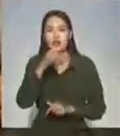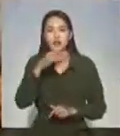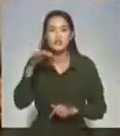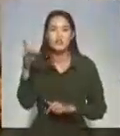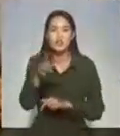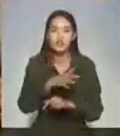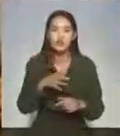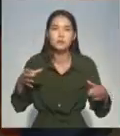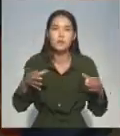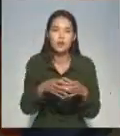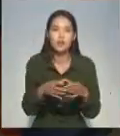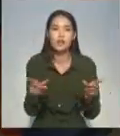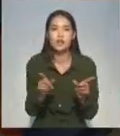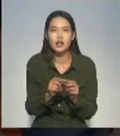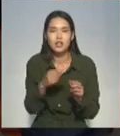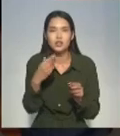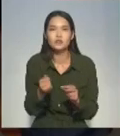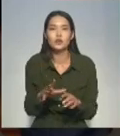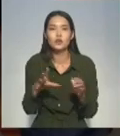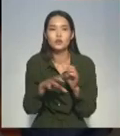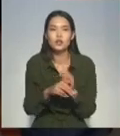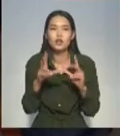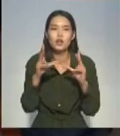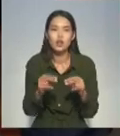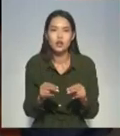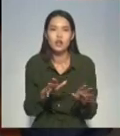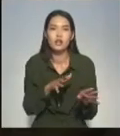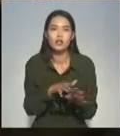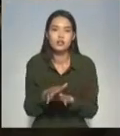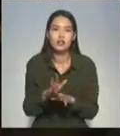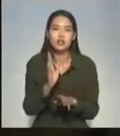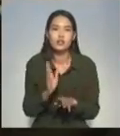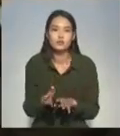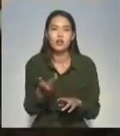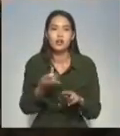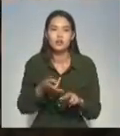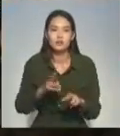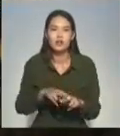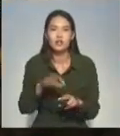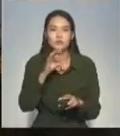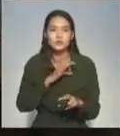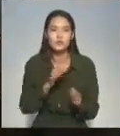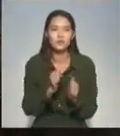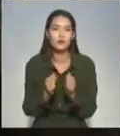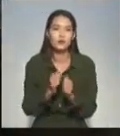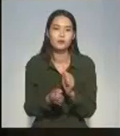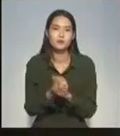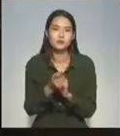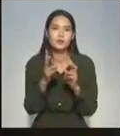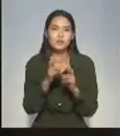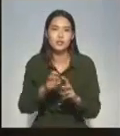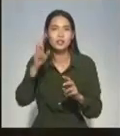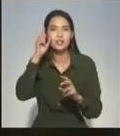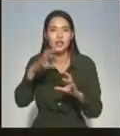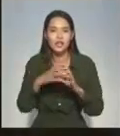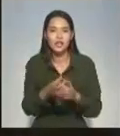тұтас ислам әлемі үшін құнды жәдігер болып саналады. Сондықтан оны қайта қалпына келтіру әлемдік